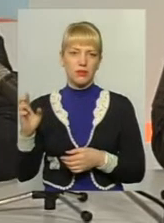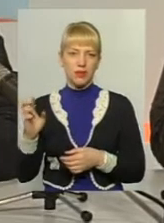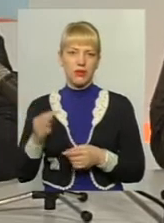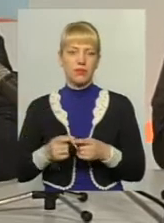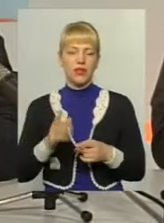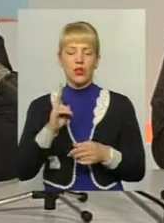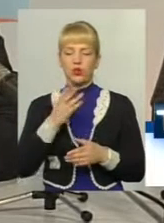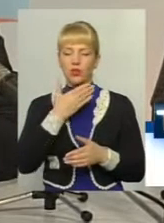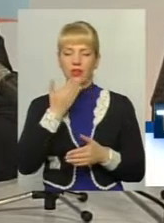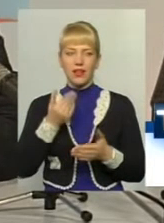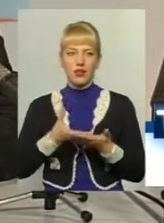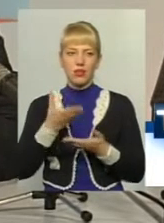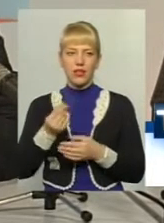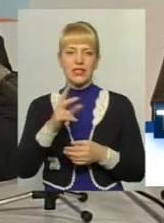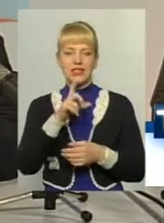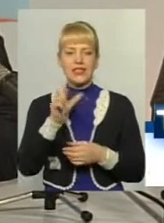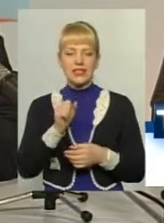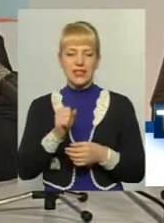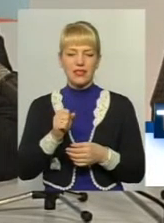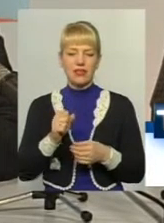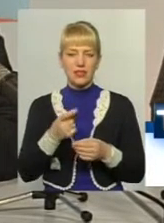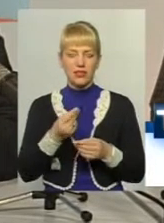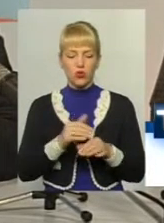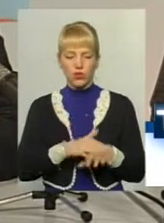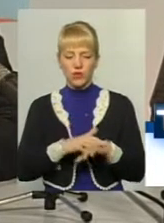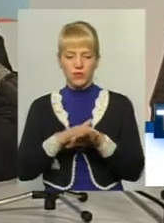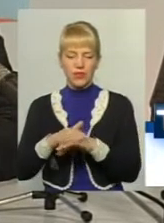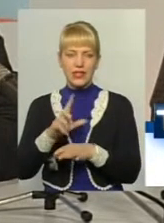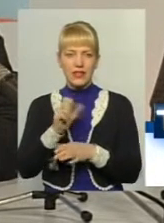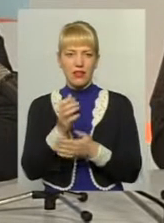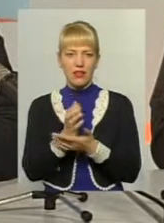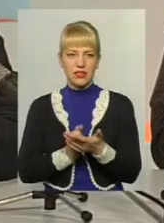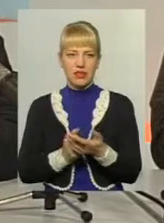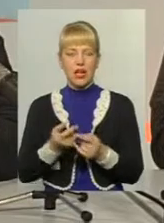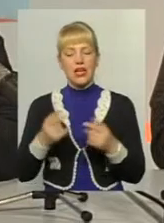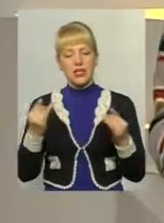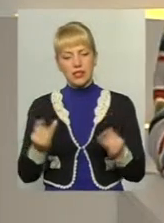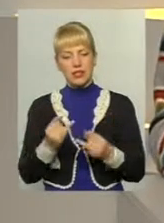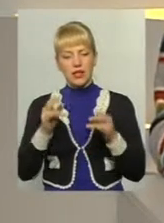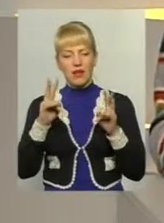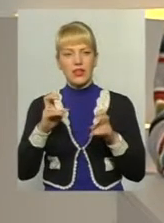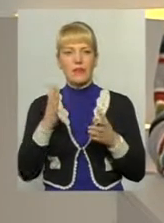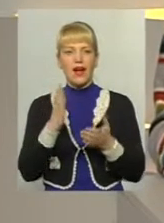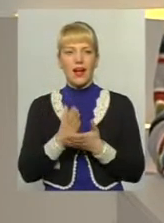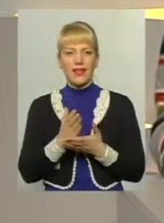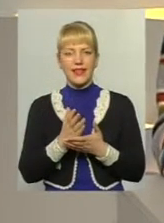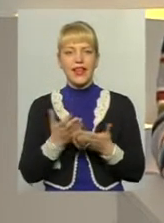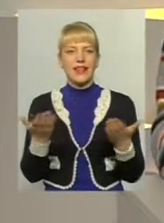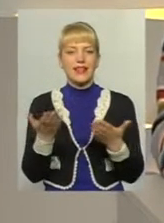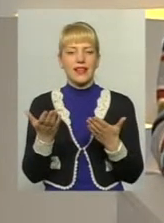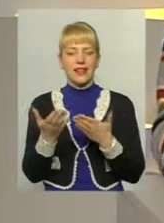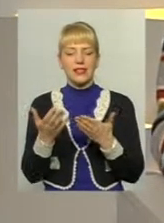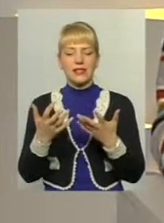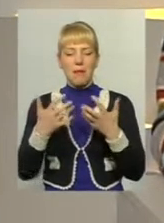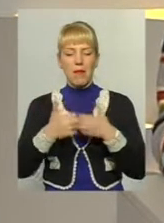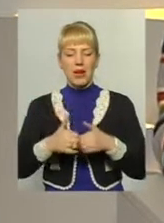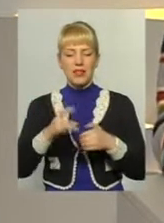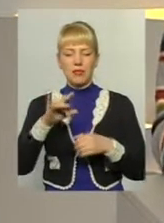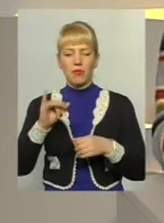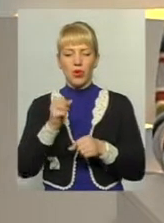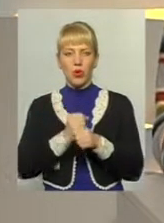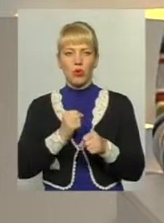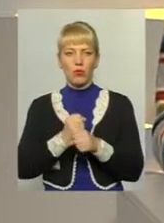проблем, як її вирішувати. Знов-таки покриваються ці якби недоплати, да, борги, які виникають